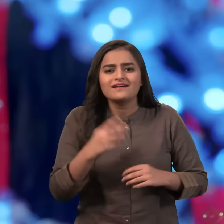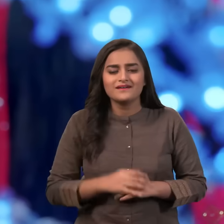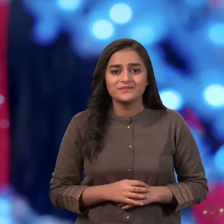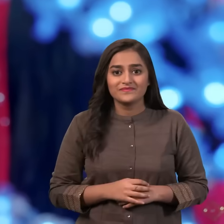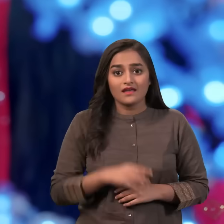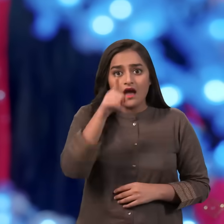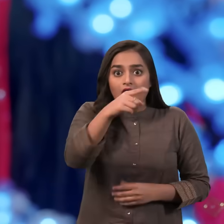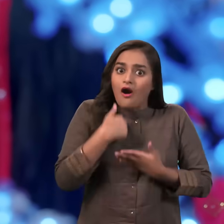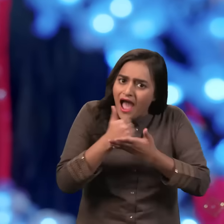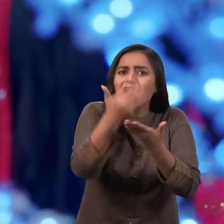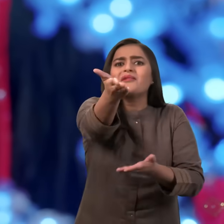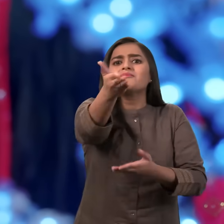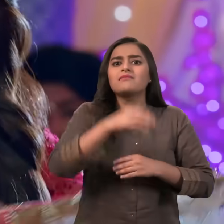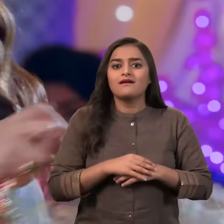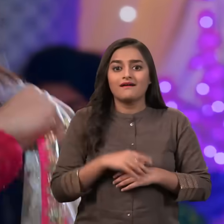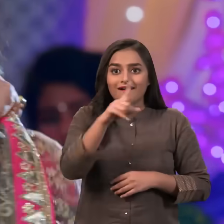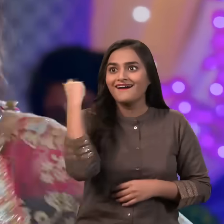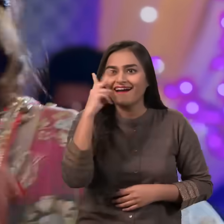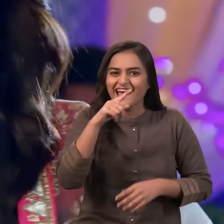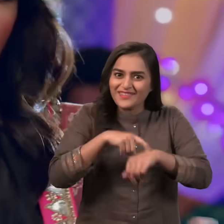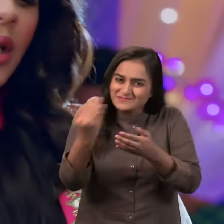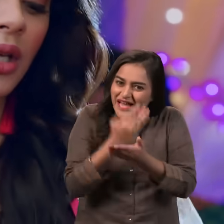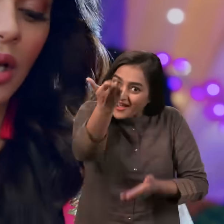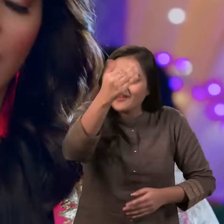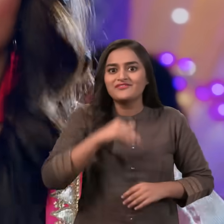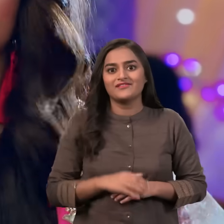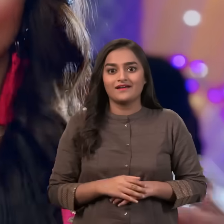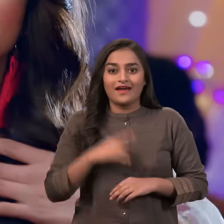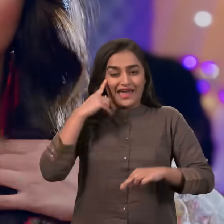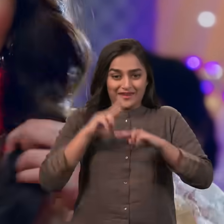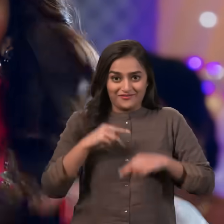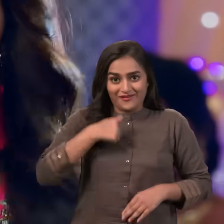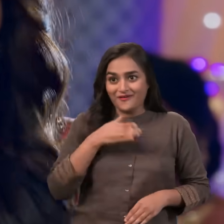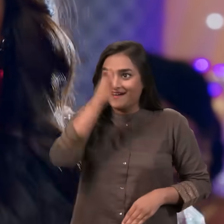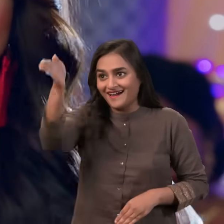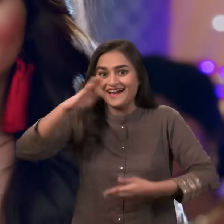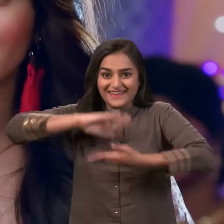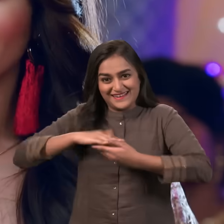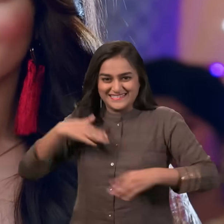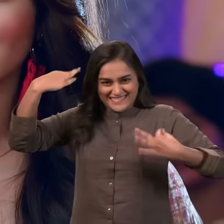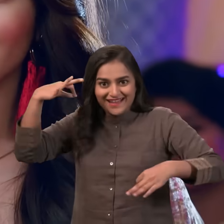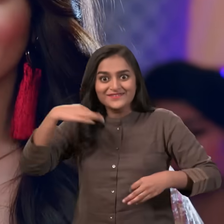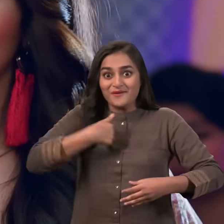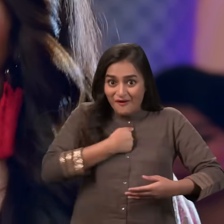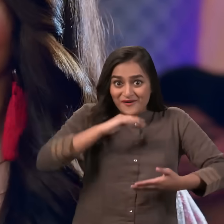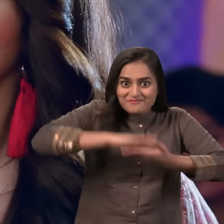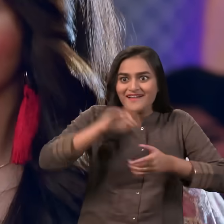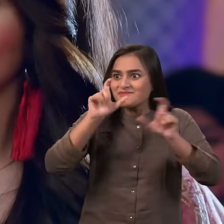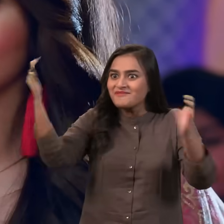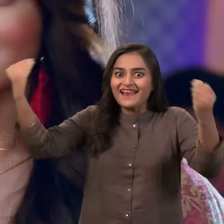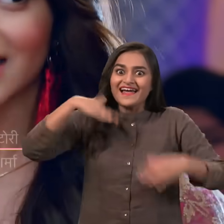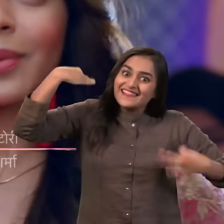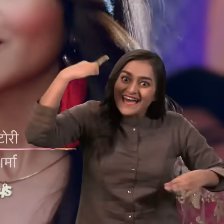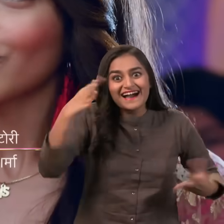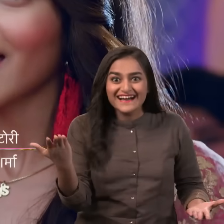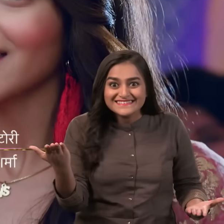है तेरी हेल्प कर रही थी, तेरी मेहनत बचा रही थी। और जब तेरी पोती किसी की शादी में डांस करेगी तभी तो तेरी